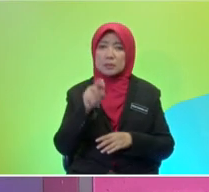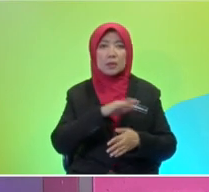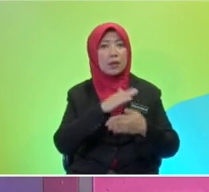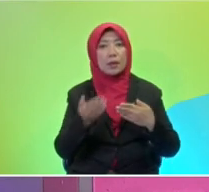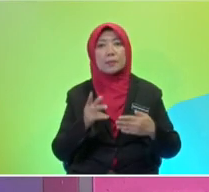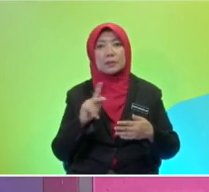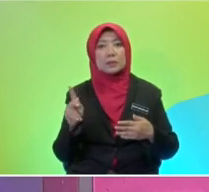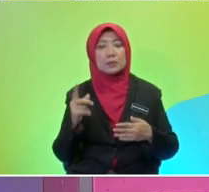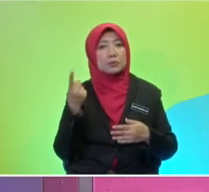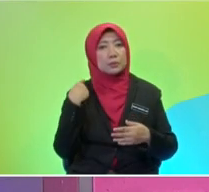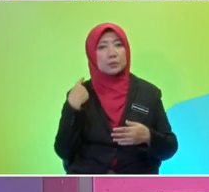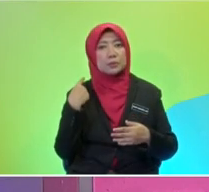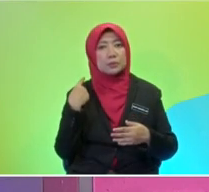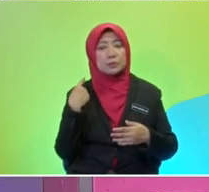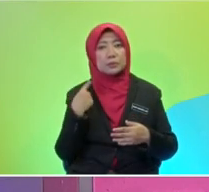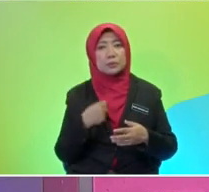dahulu